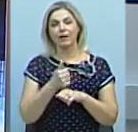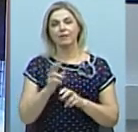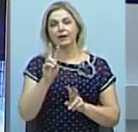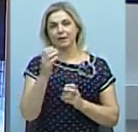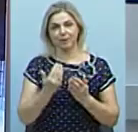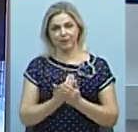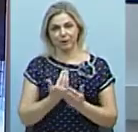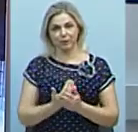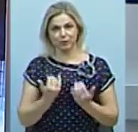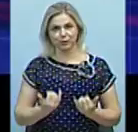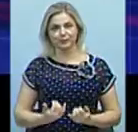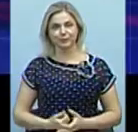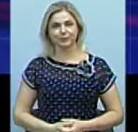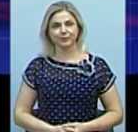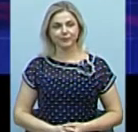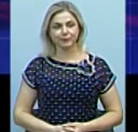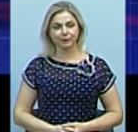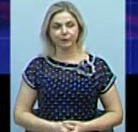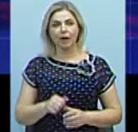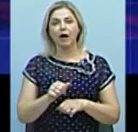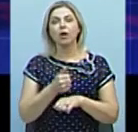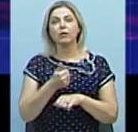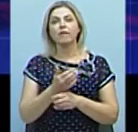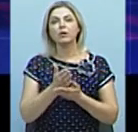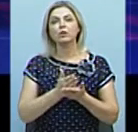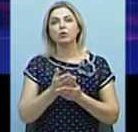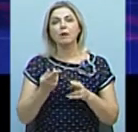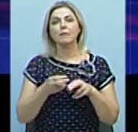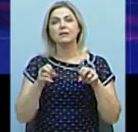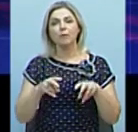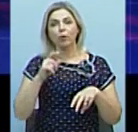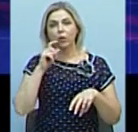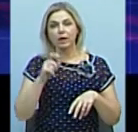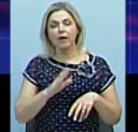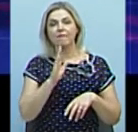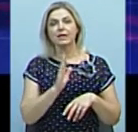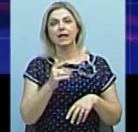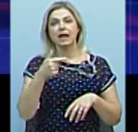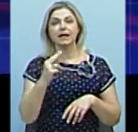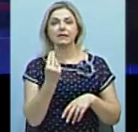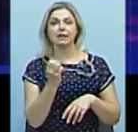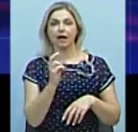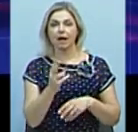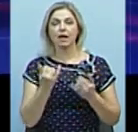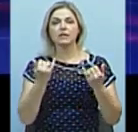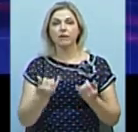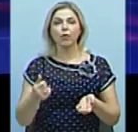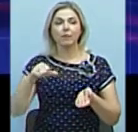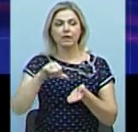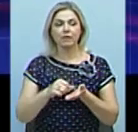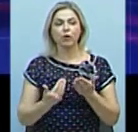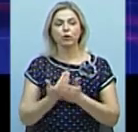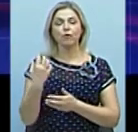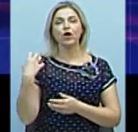теми випуску. Голова Служби безпеки України Василь Герцак сьогодні представив нового очільника СБУ